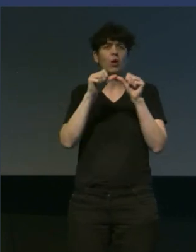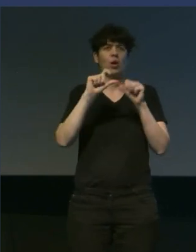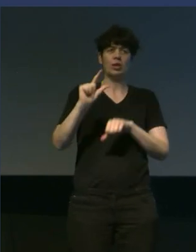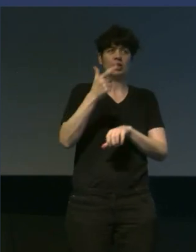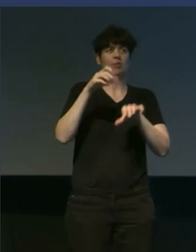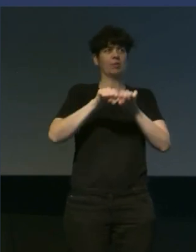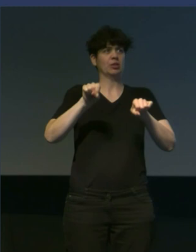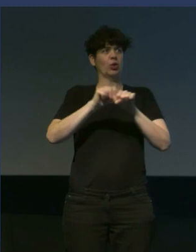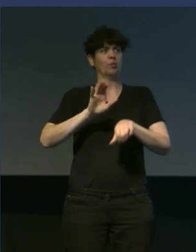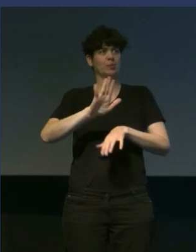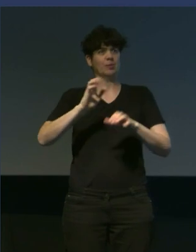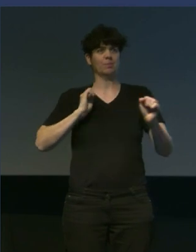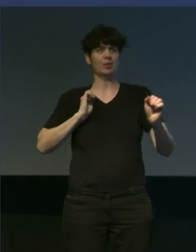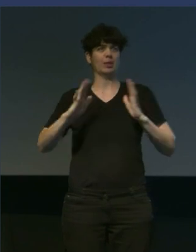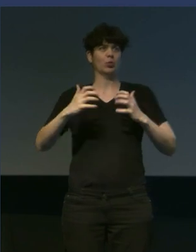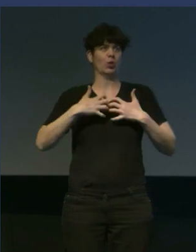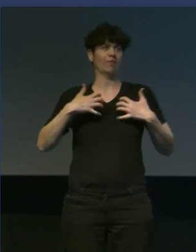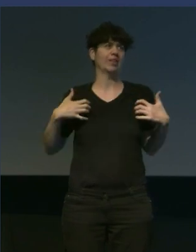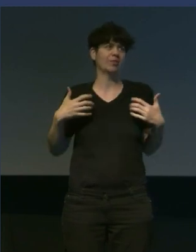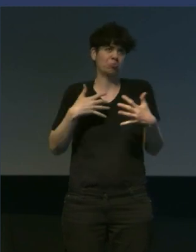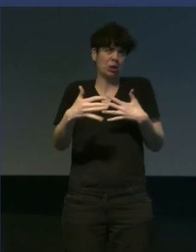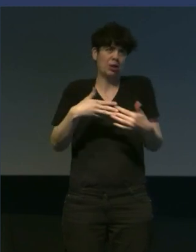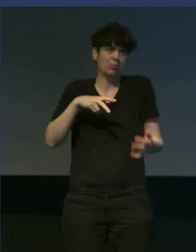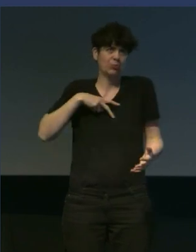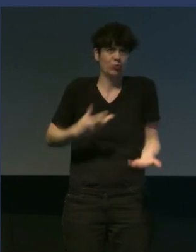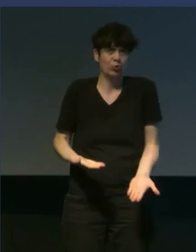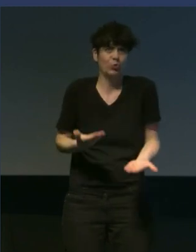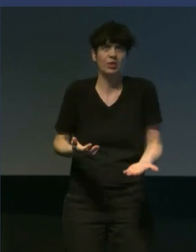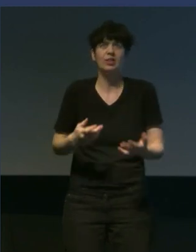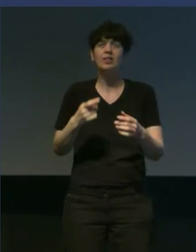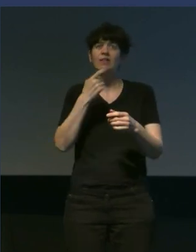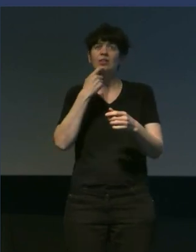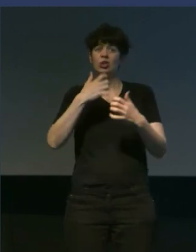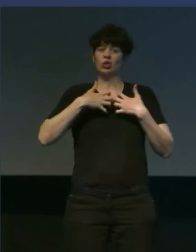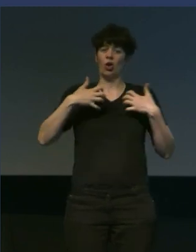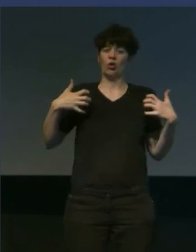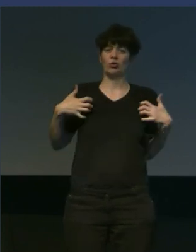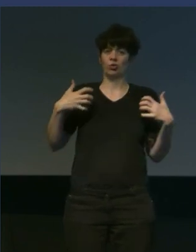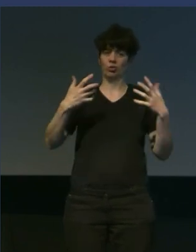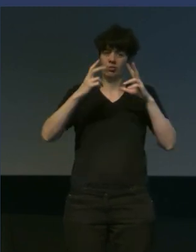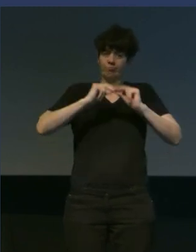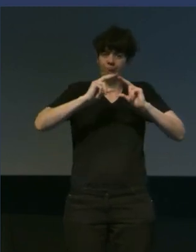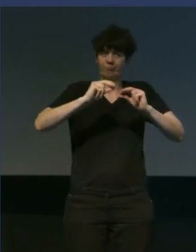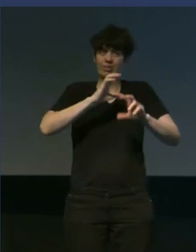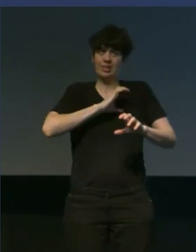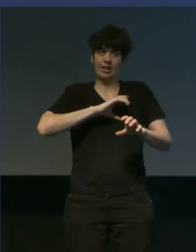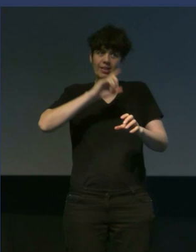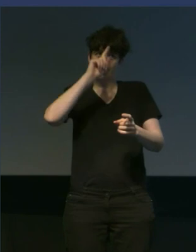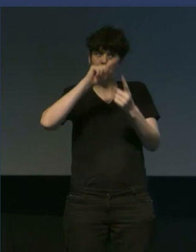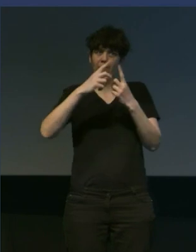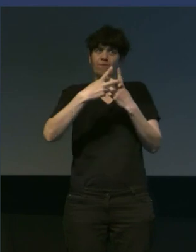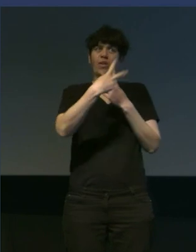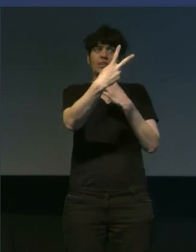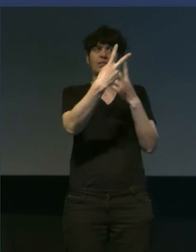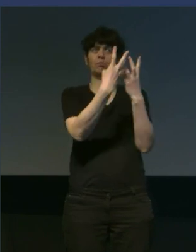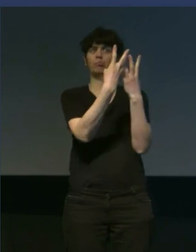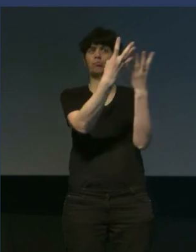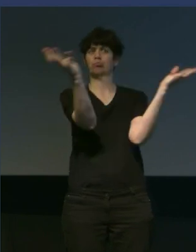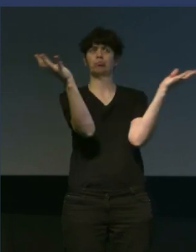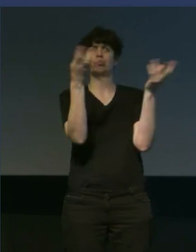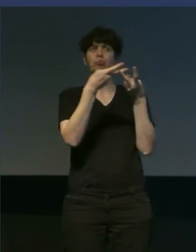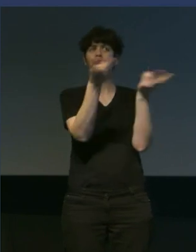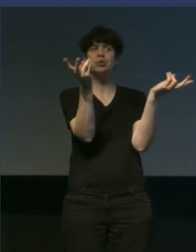médiation scientifique. Donc, c'est le métier que je suis aujourd'hui, c'est-à-dire expliquer les sciences au grand public. Et pour moi, c'était un peu